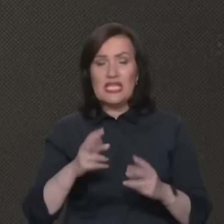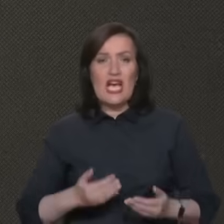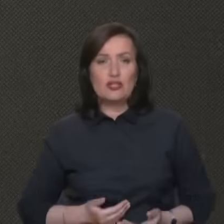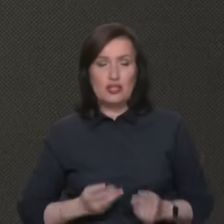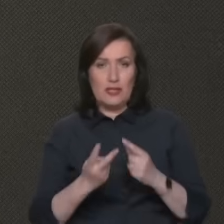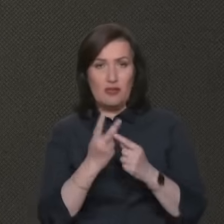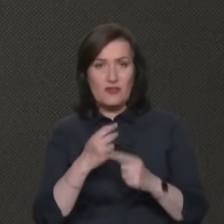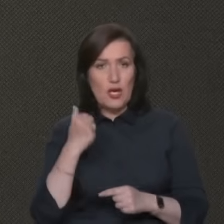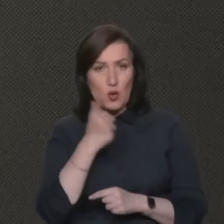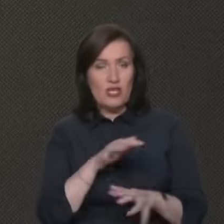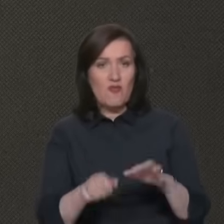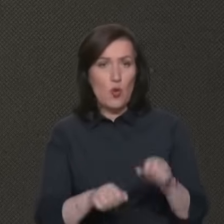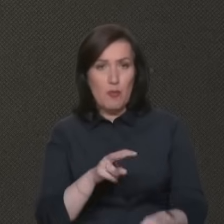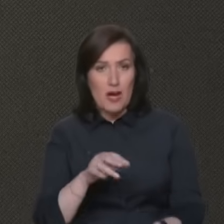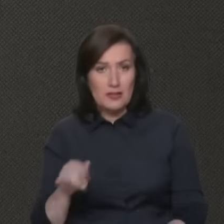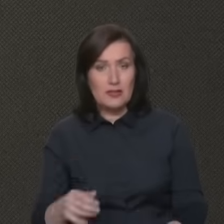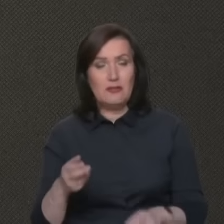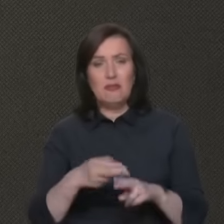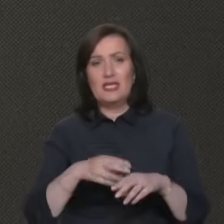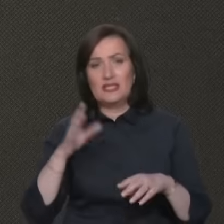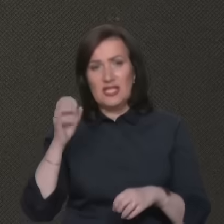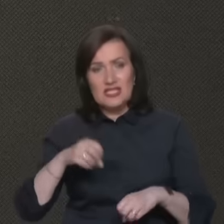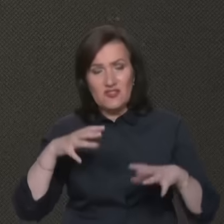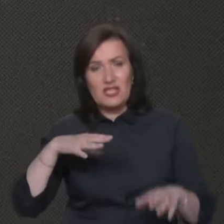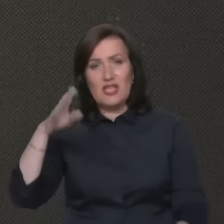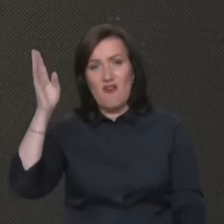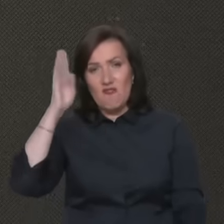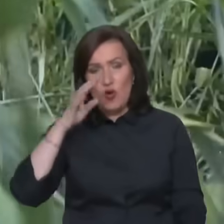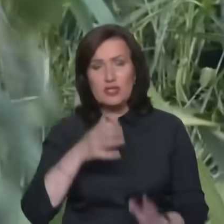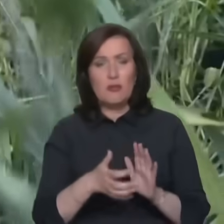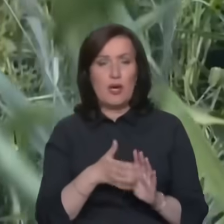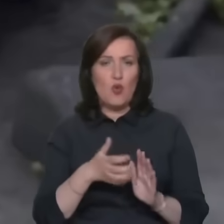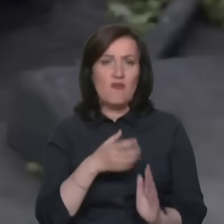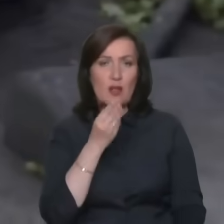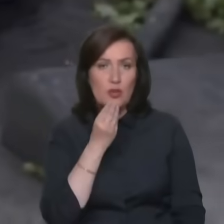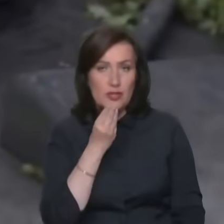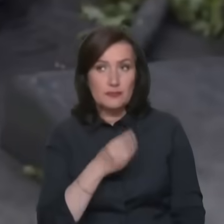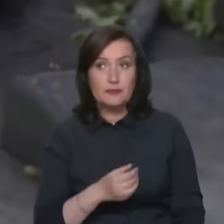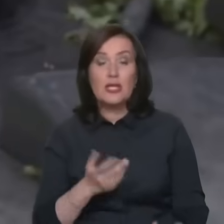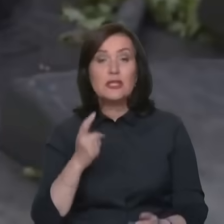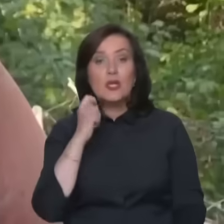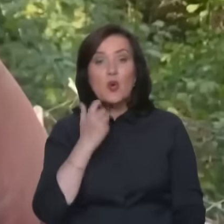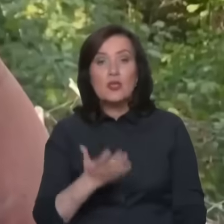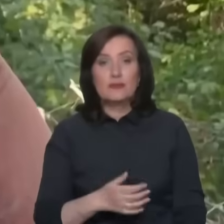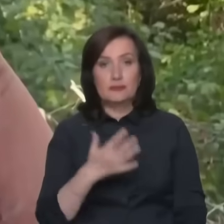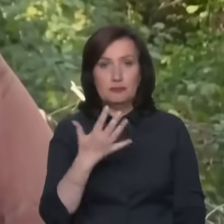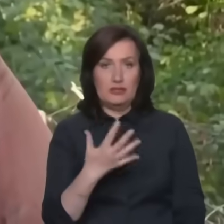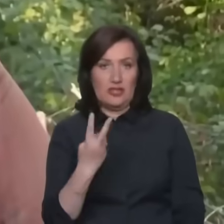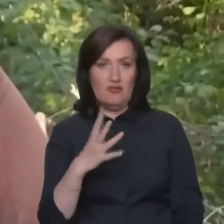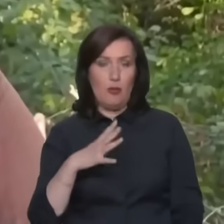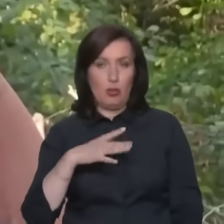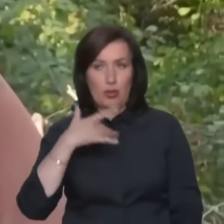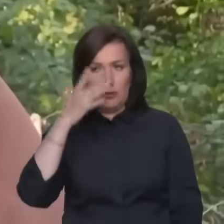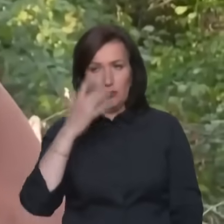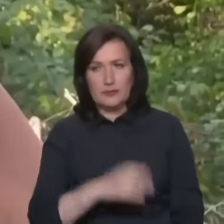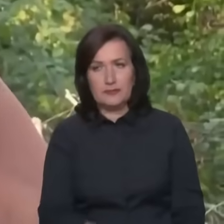жили півтора роки в окупації без світла та води бракувало їжі а скільки вам років 52 було